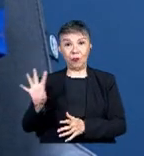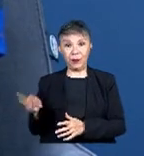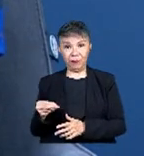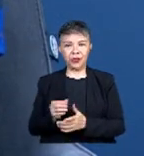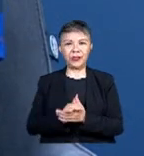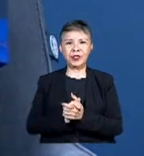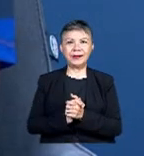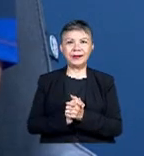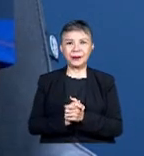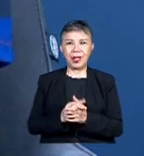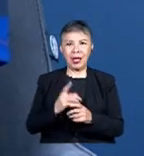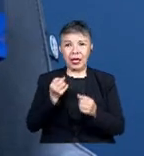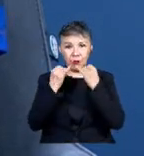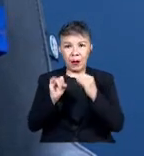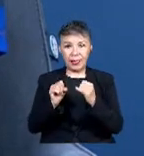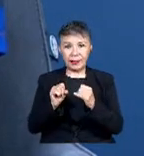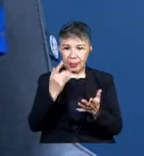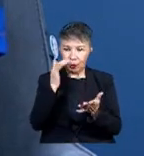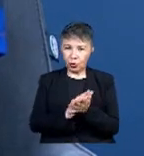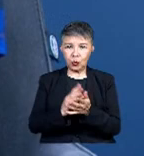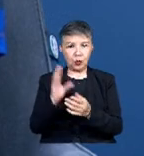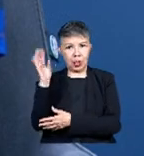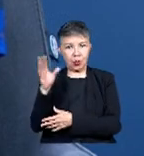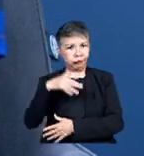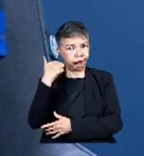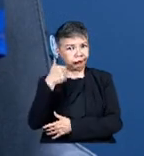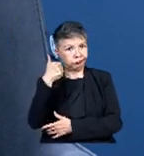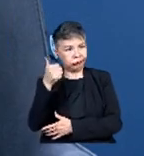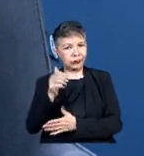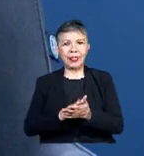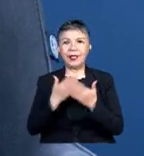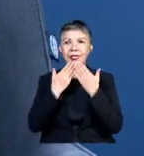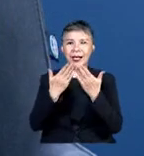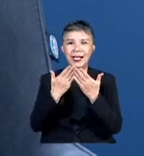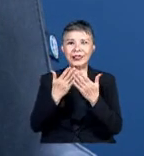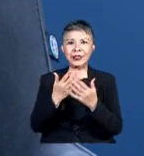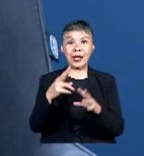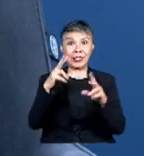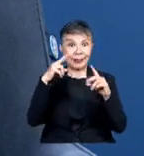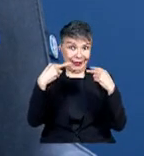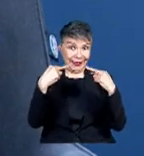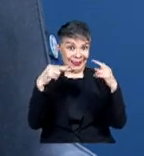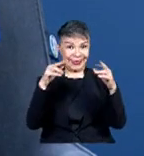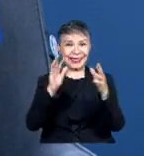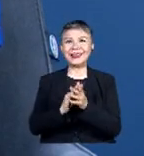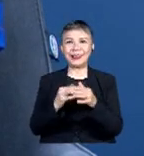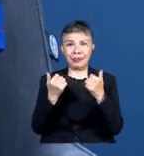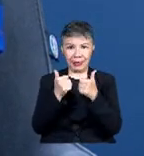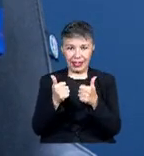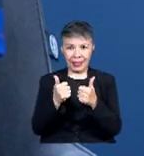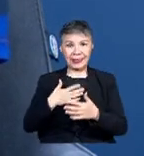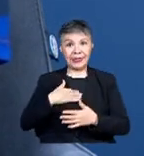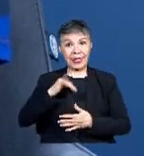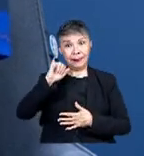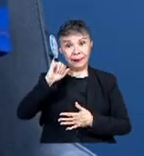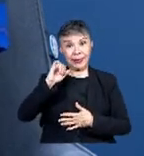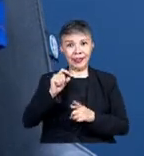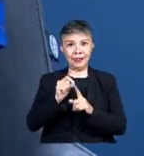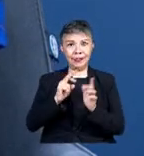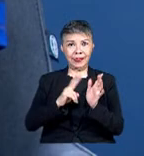9. Informasi akurat, data valid, narasumber terpercaya. Terima kasih juga untuk Anda yang saat ini sudah menyaksikan. Saya